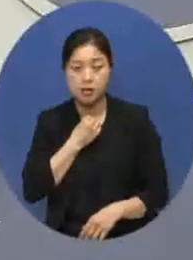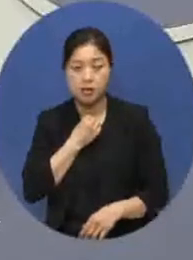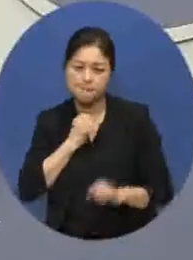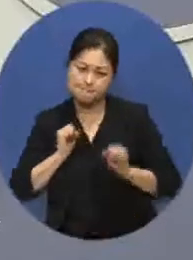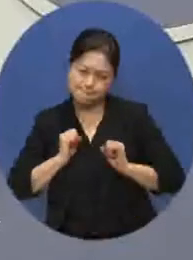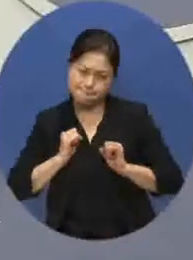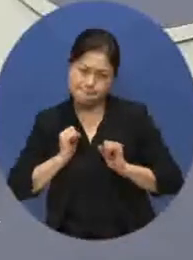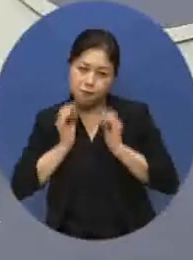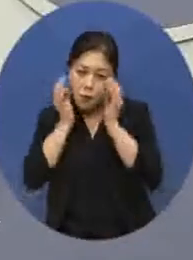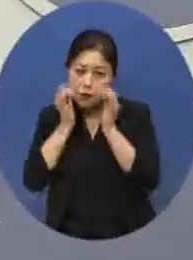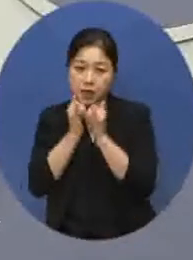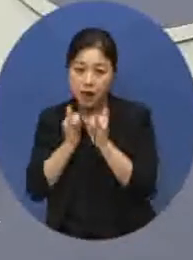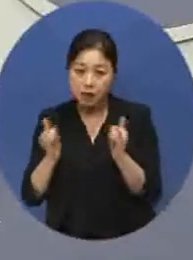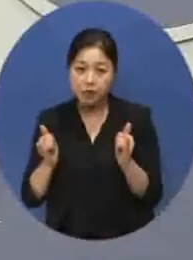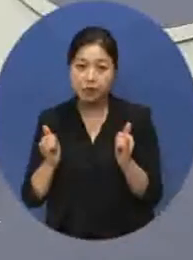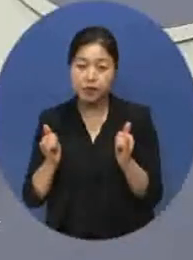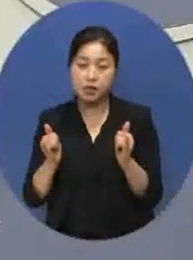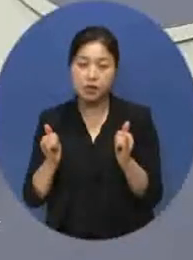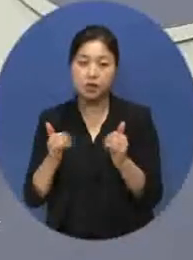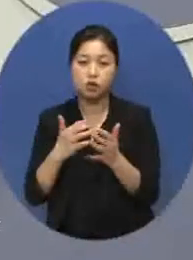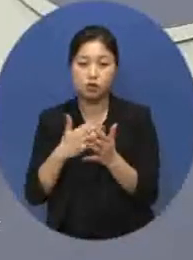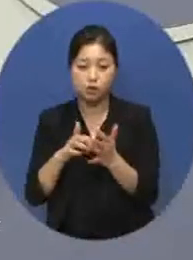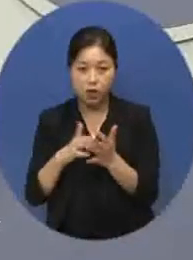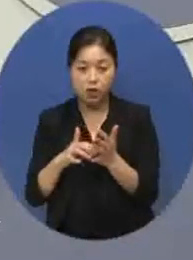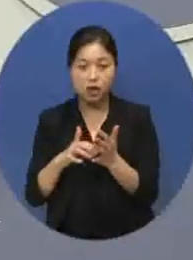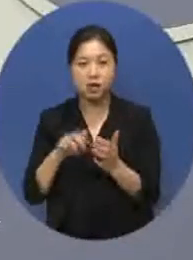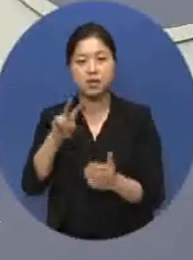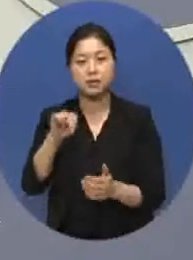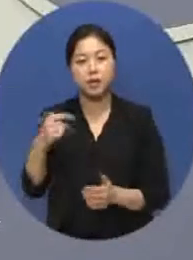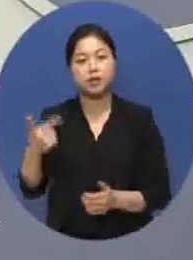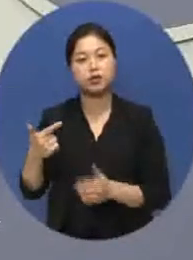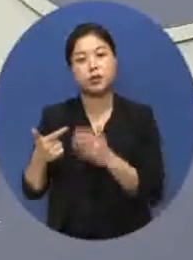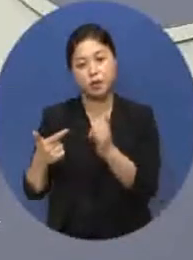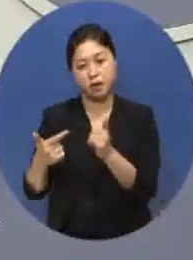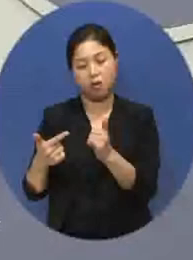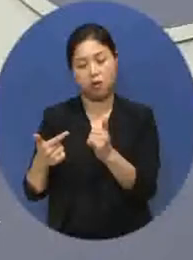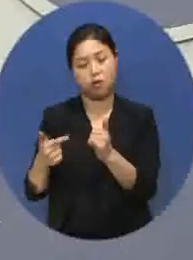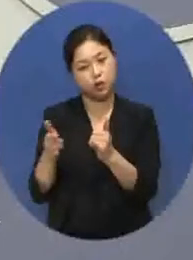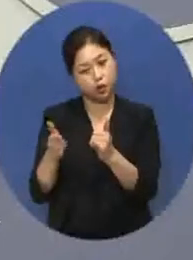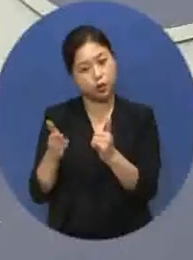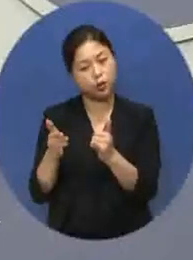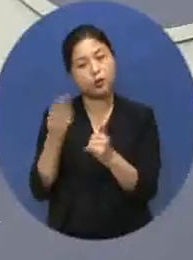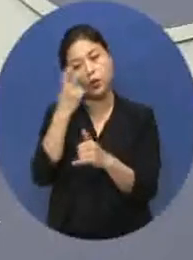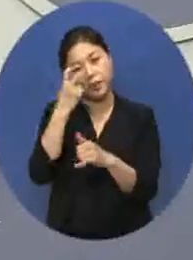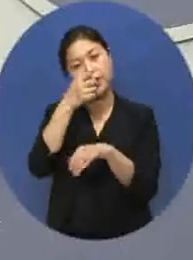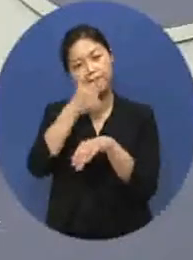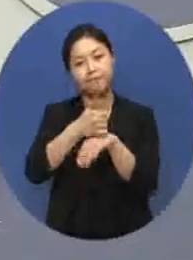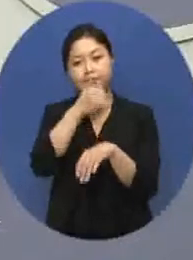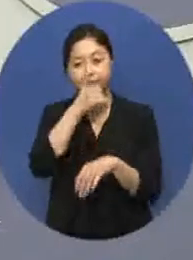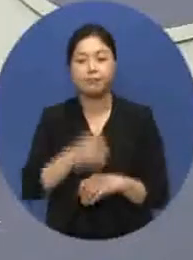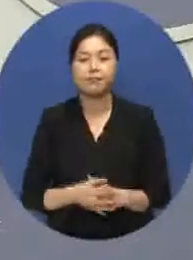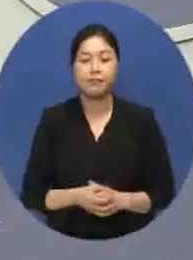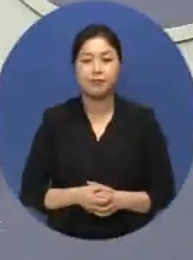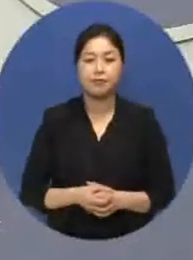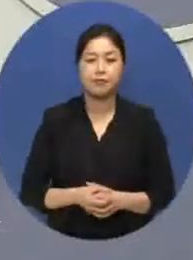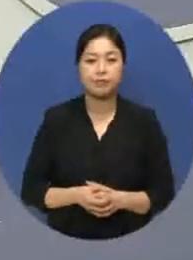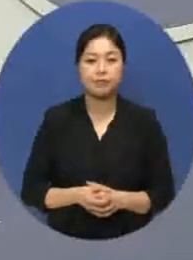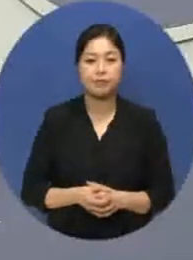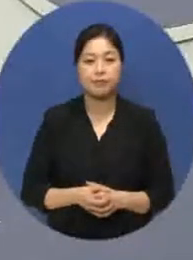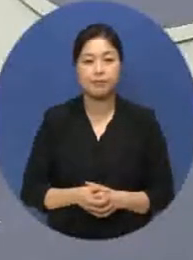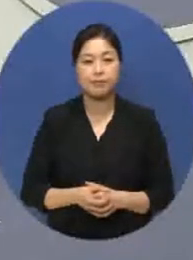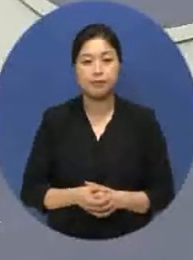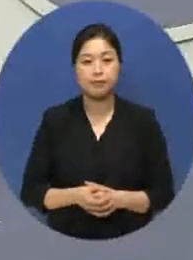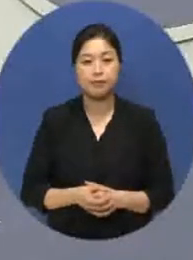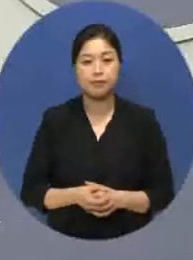뭐 열심히 하고 있는 그런 분들이 한 뭐 2만 6천 명 정도 그렇게 네. 조사가 됐습니다. 네. 그래서 뭐